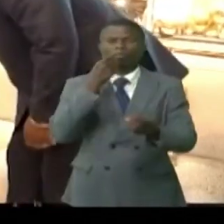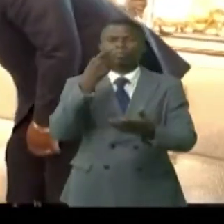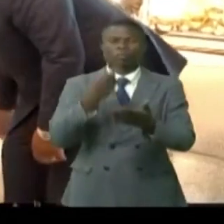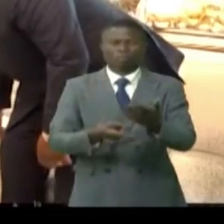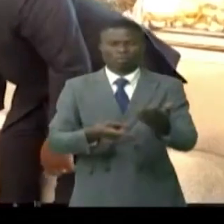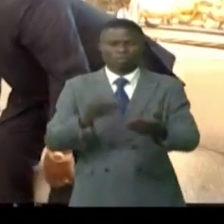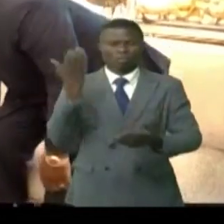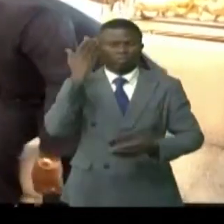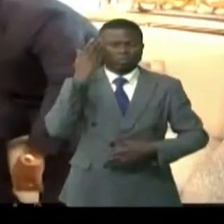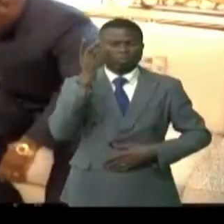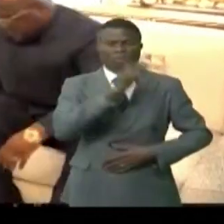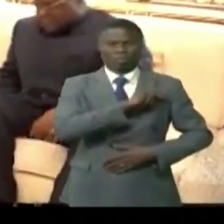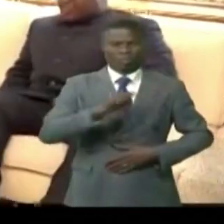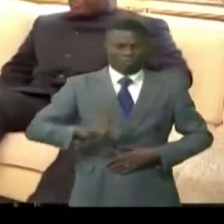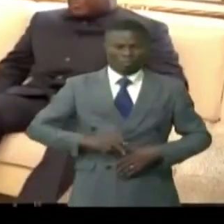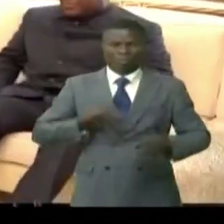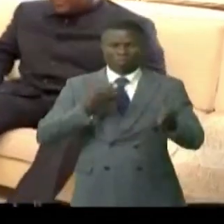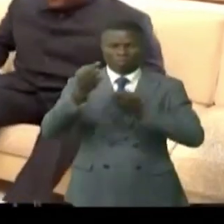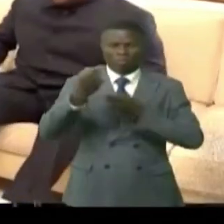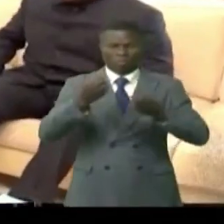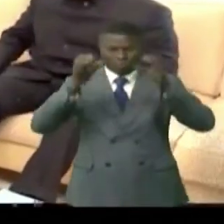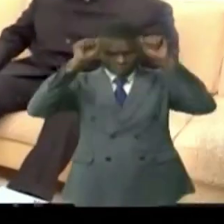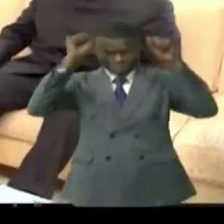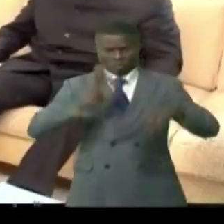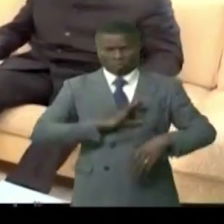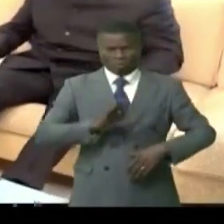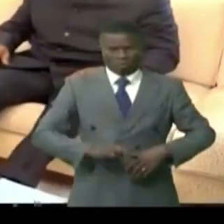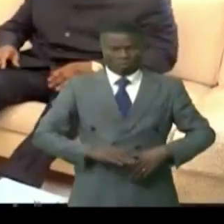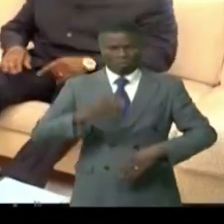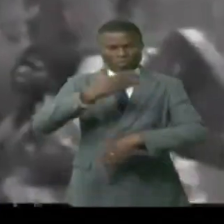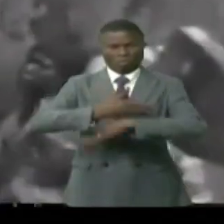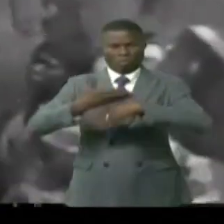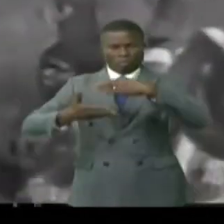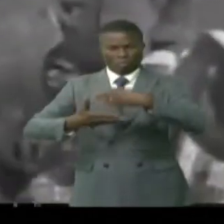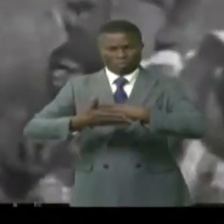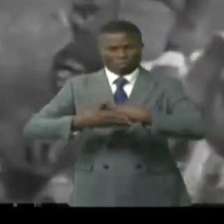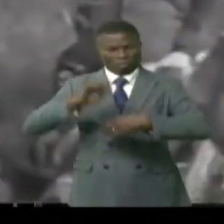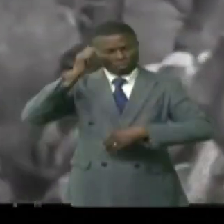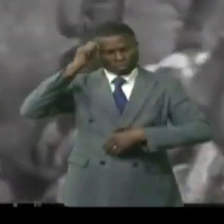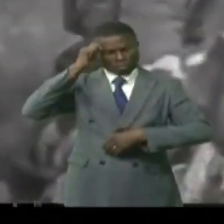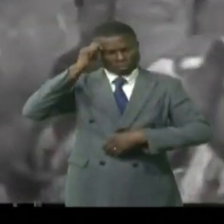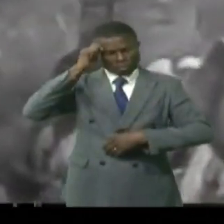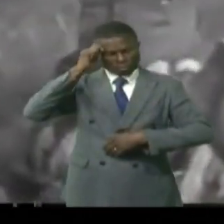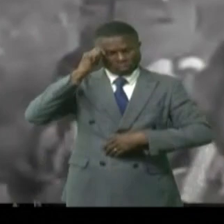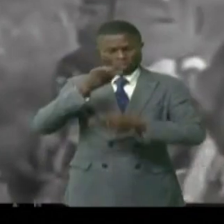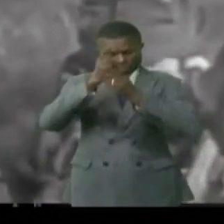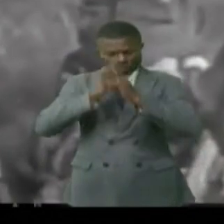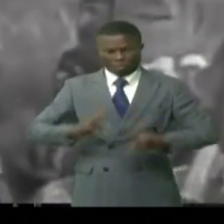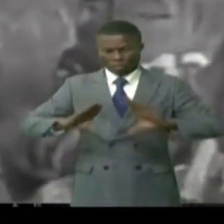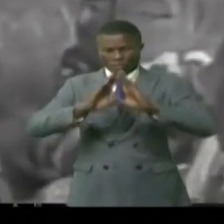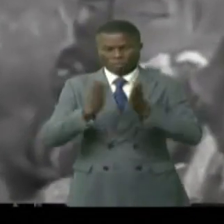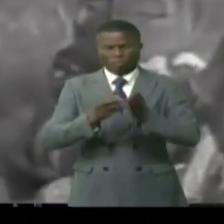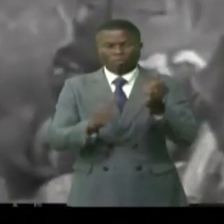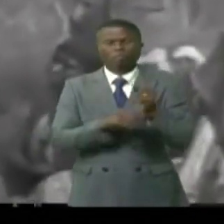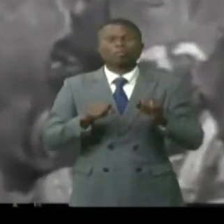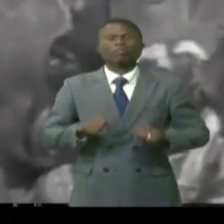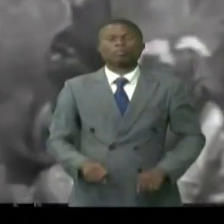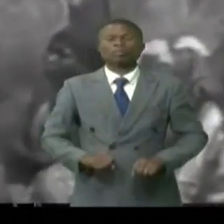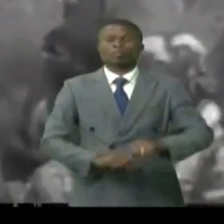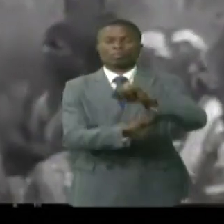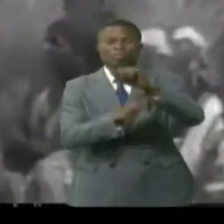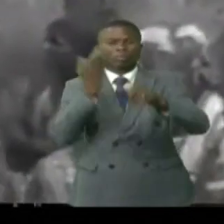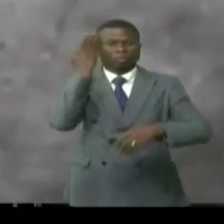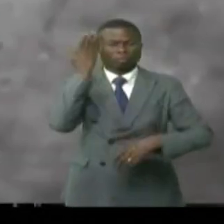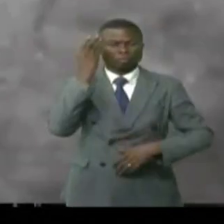Simon Kimbangu Tiangani a fait part au chef de l'État de la construction d'un mémorial en hommage à toutes les victimes qui ont accompagné